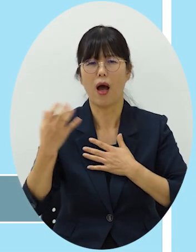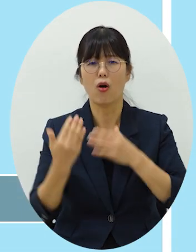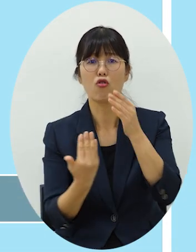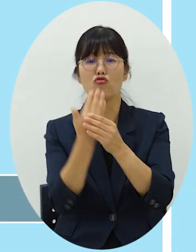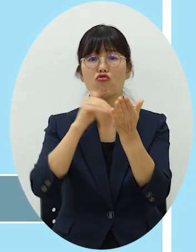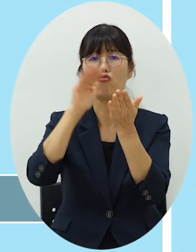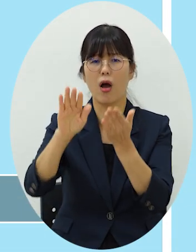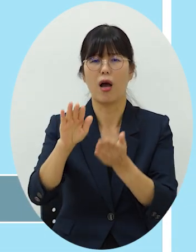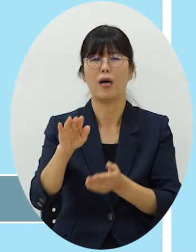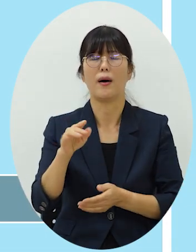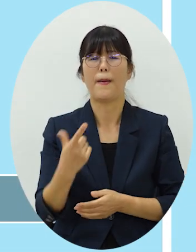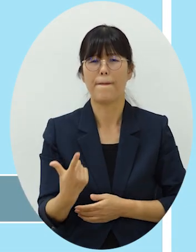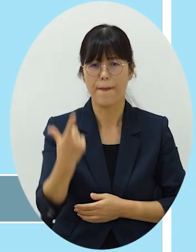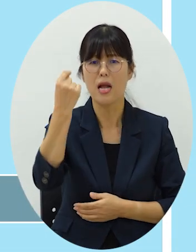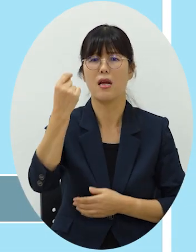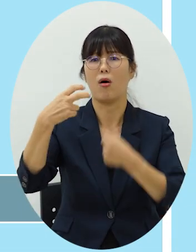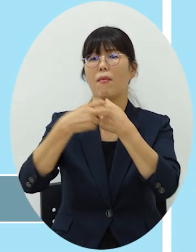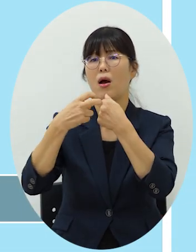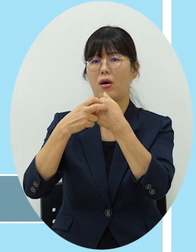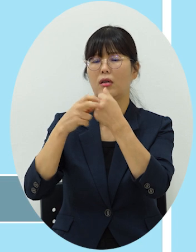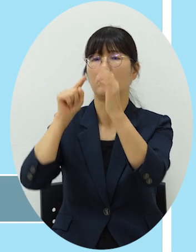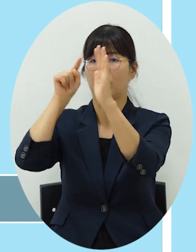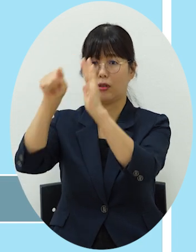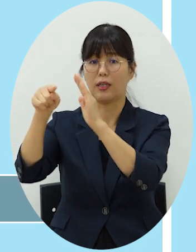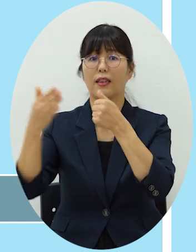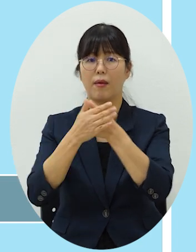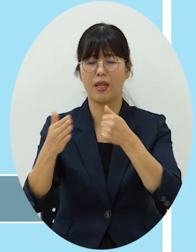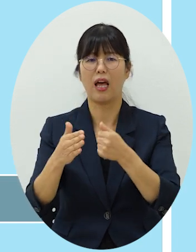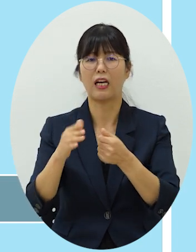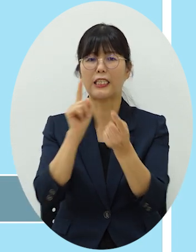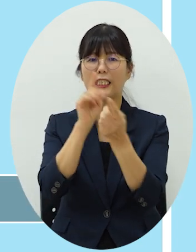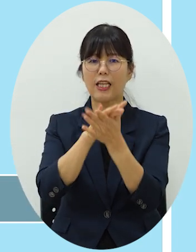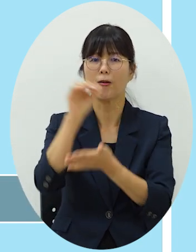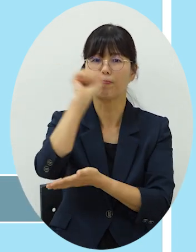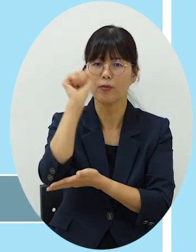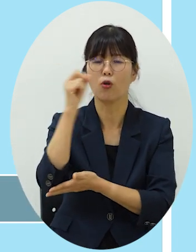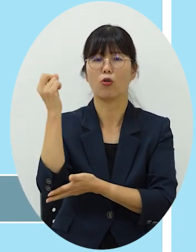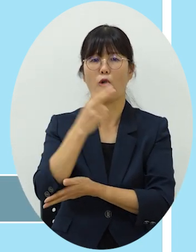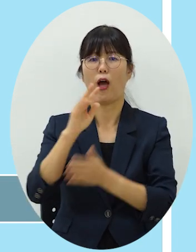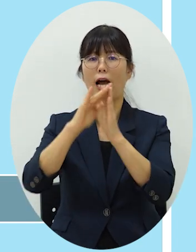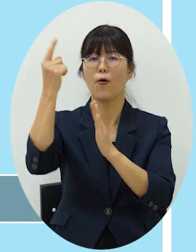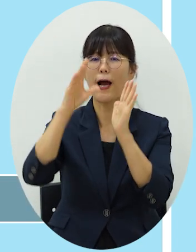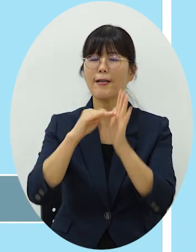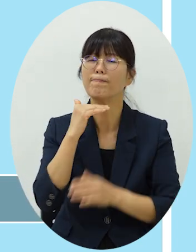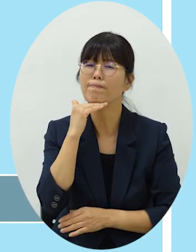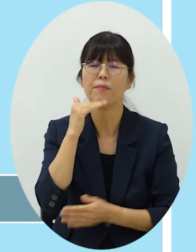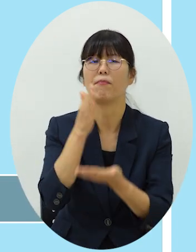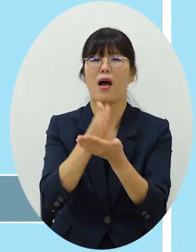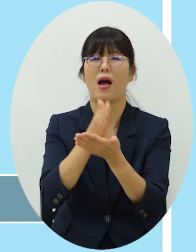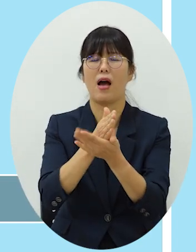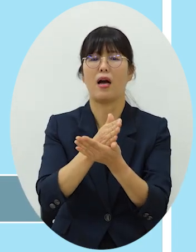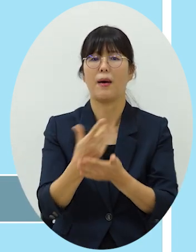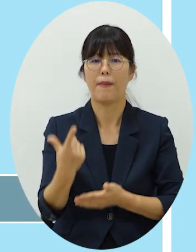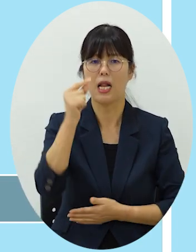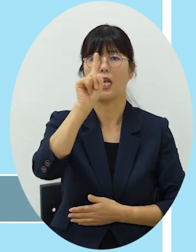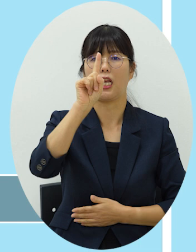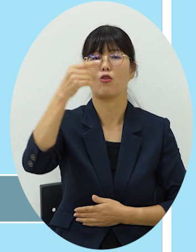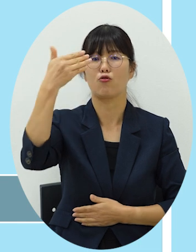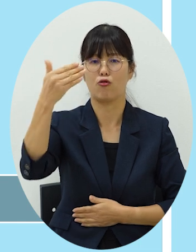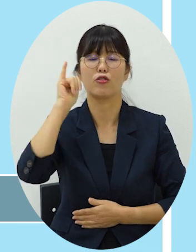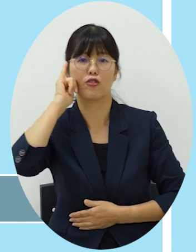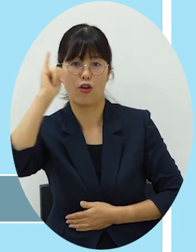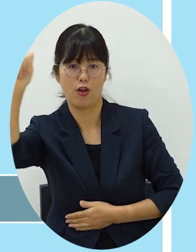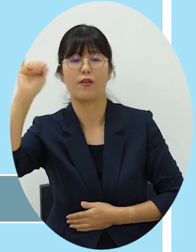생긴 후에는 최대한 빨리 병원에 도착해야 하므로 직접 운전하거나 가족이 올 때까지 기다리지 말고 즉시